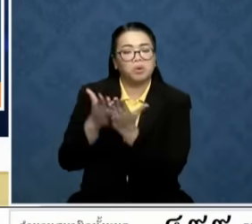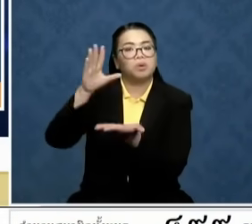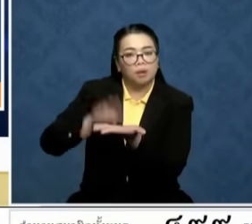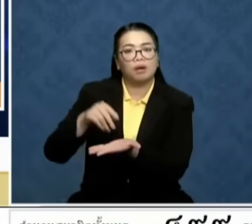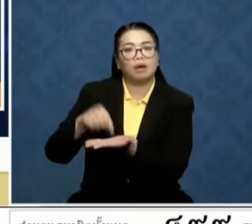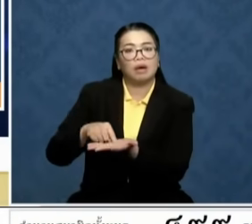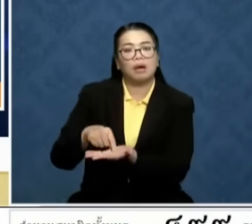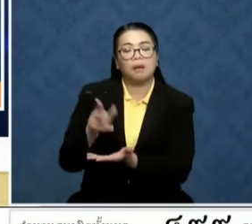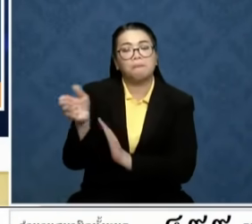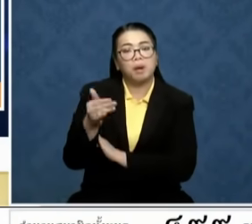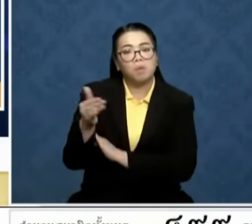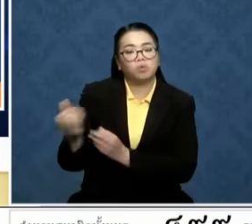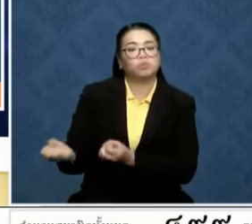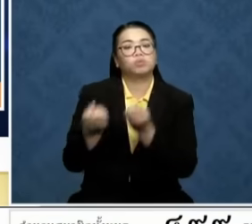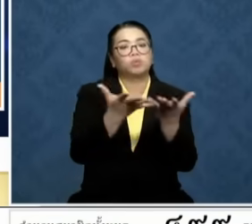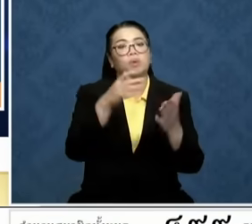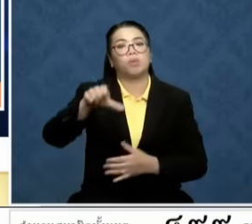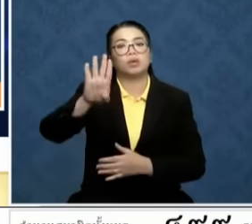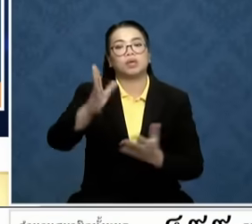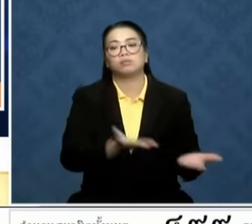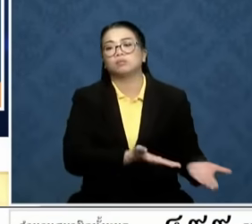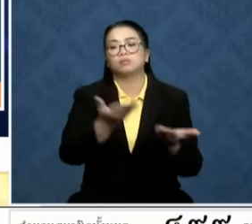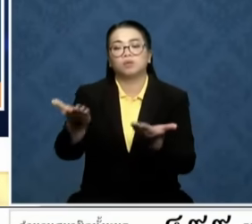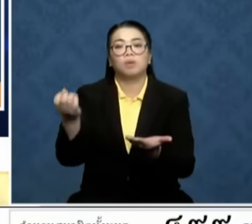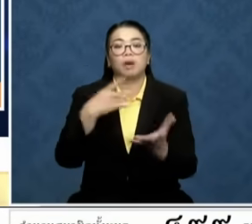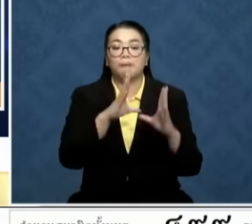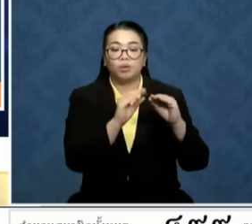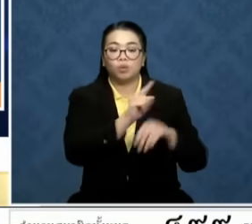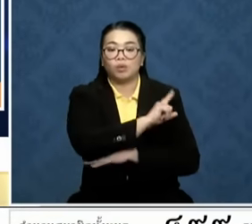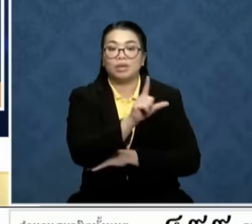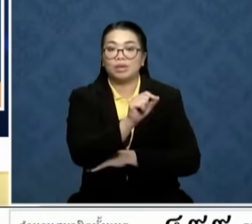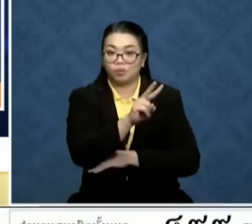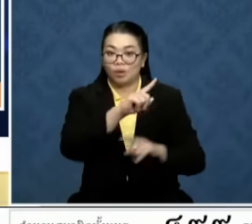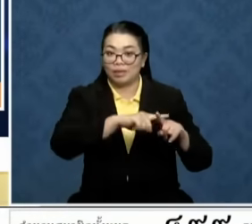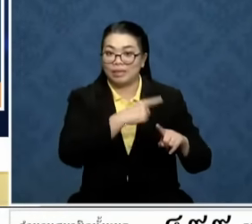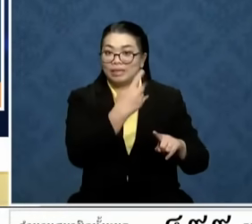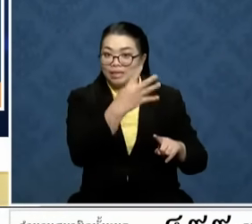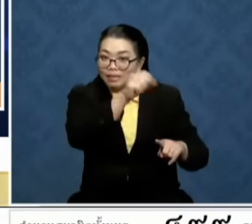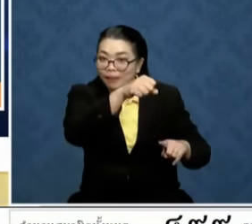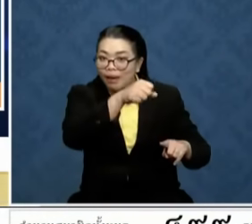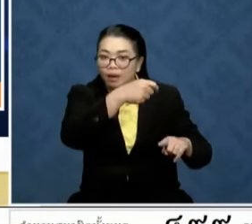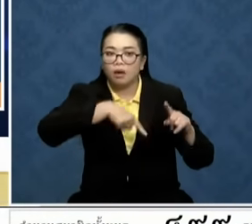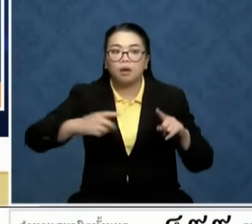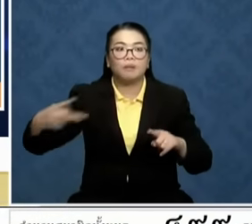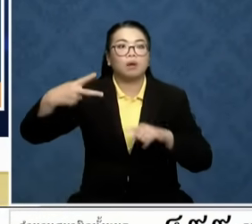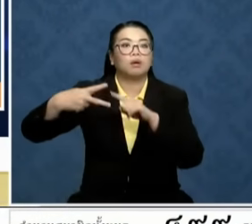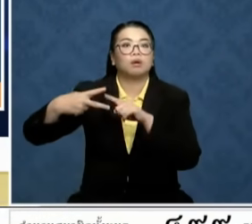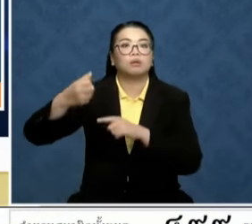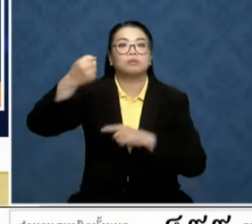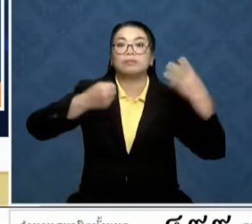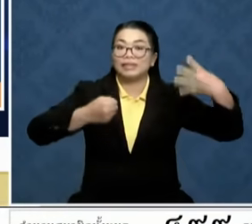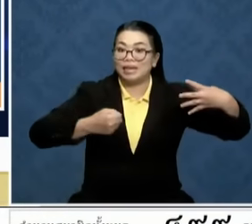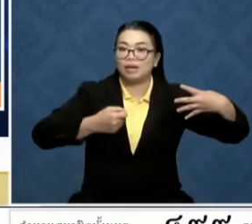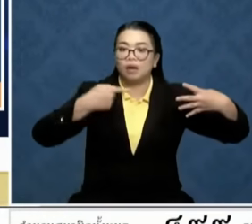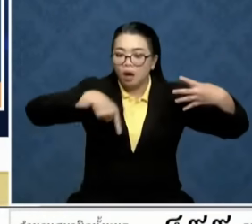ประมงเนี่ย ibcส่งให้กับบริษัทเอกชนเมื่อกี้เขาประชุมกันวันที่ 22เมษายนใช่มท่านประธานออกมา 4ข้อ